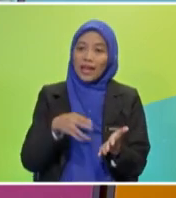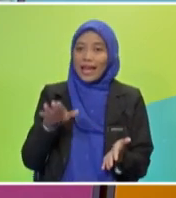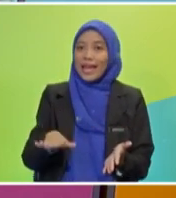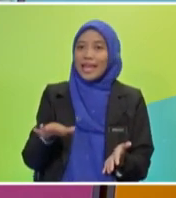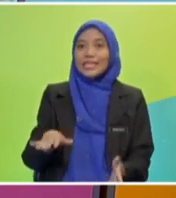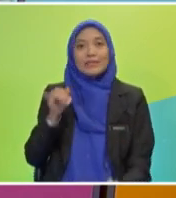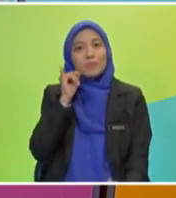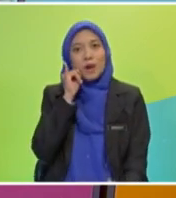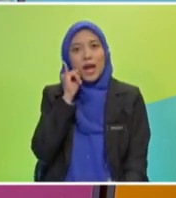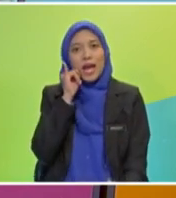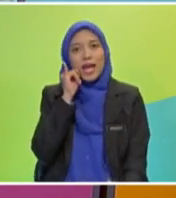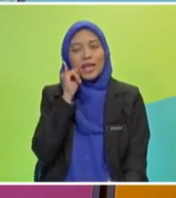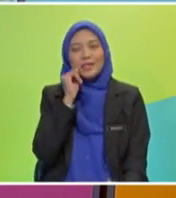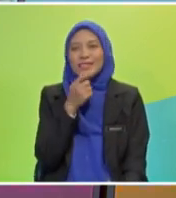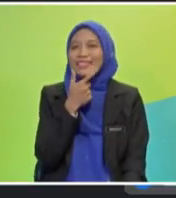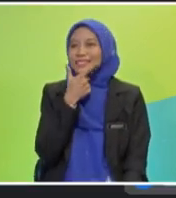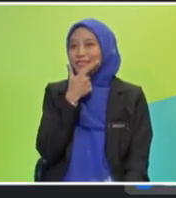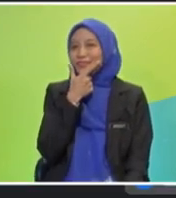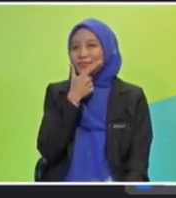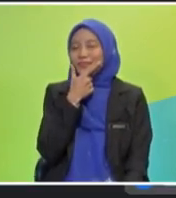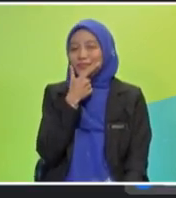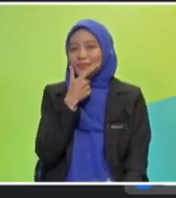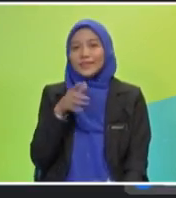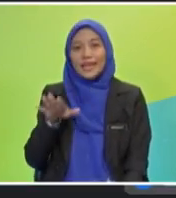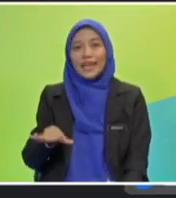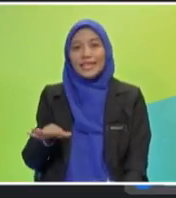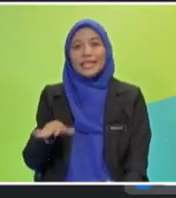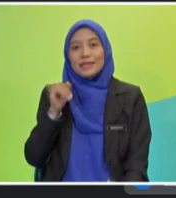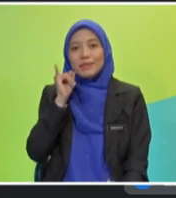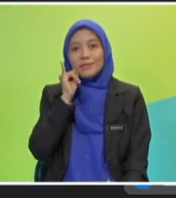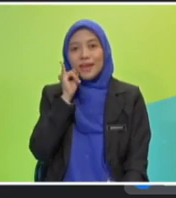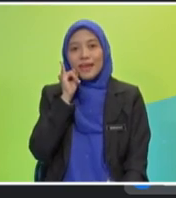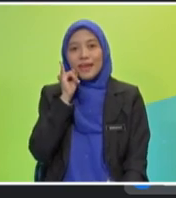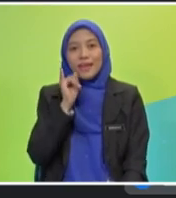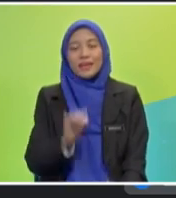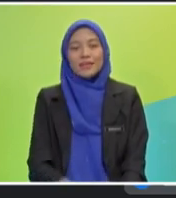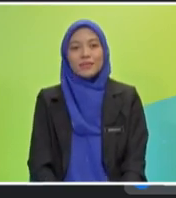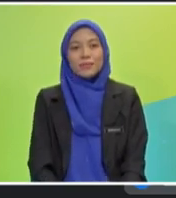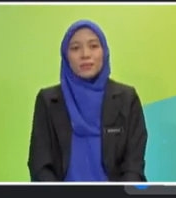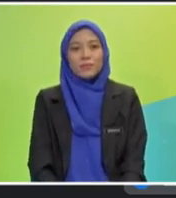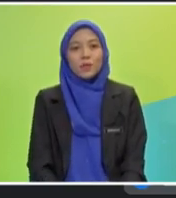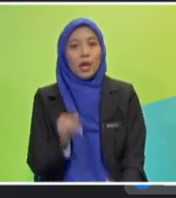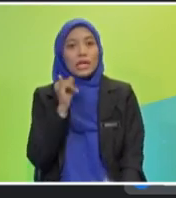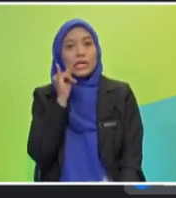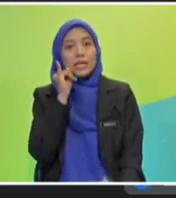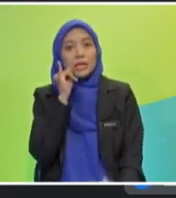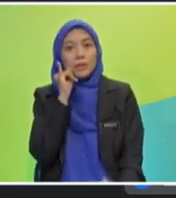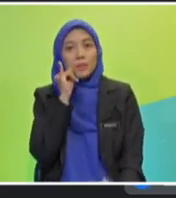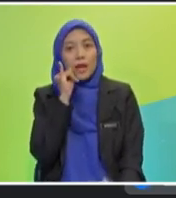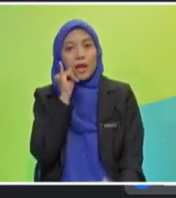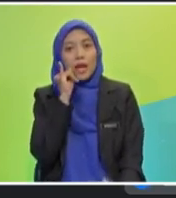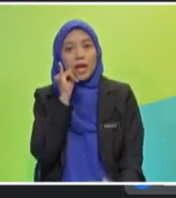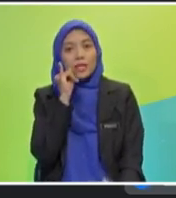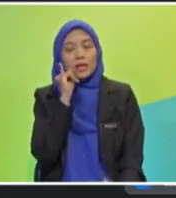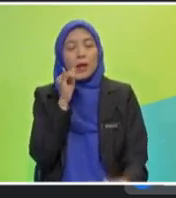yang bersemangat. Senyum selalu, Iman. Iman, cikgu beri peluang pada Iman untuk pilih lagi buku mana yang